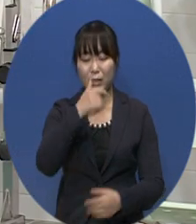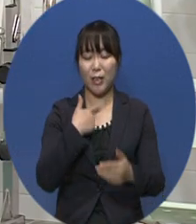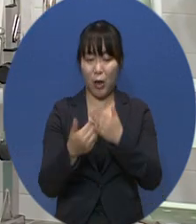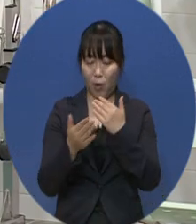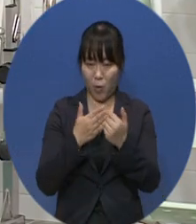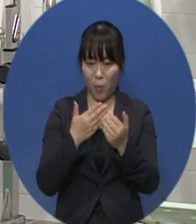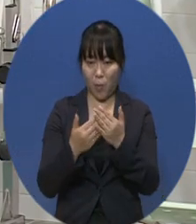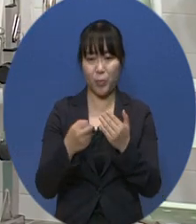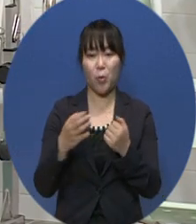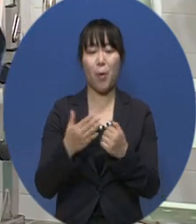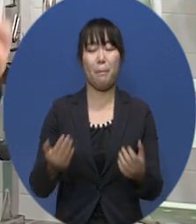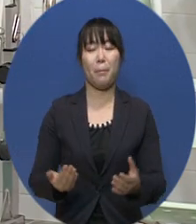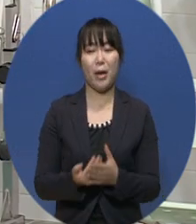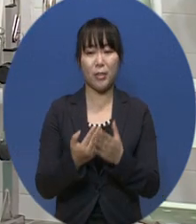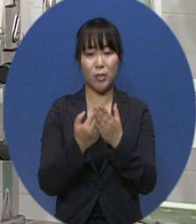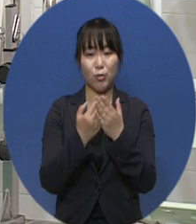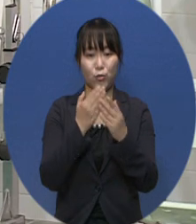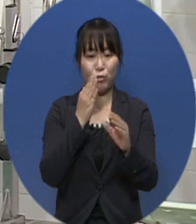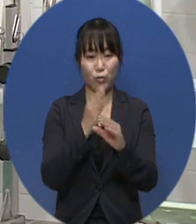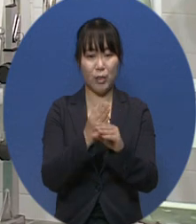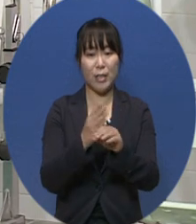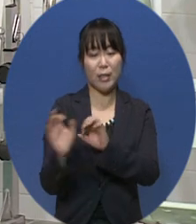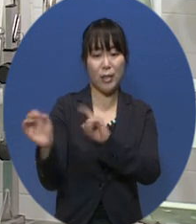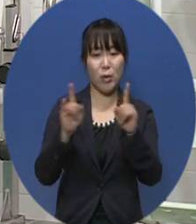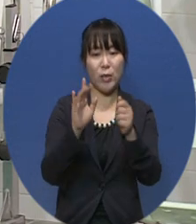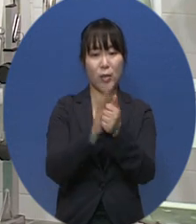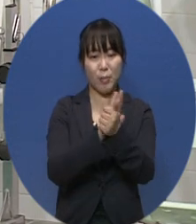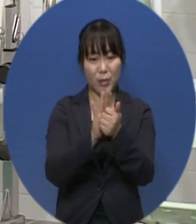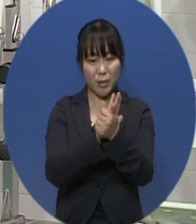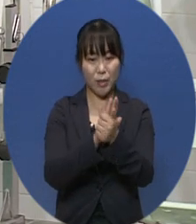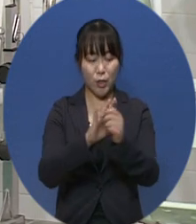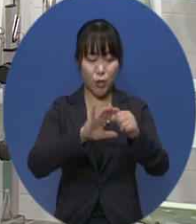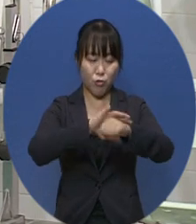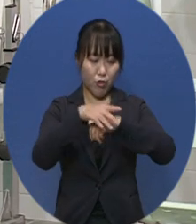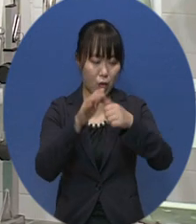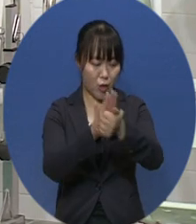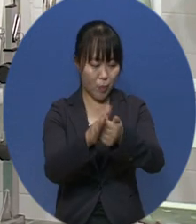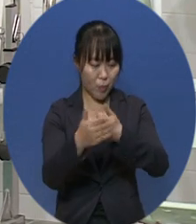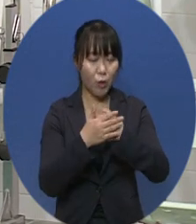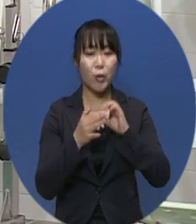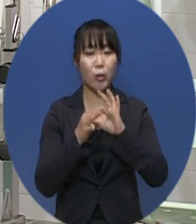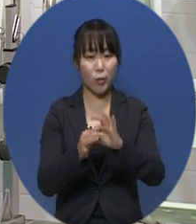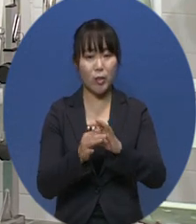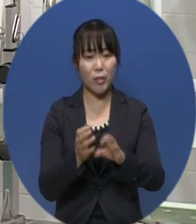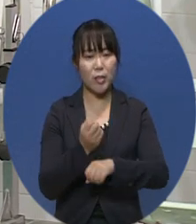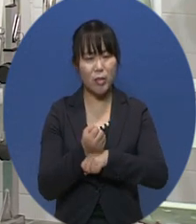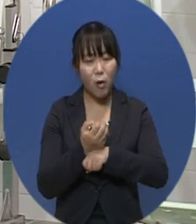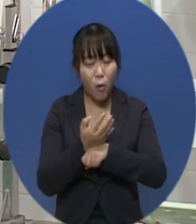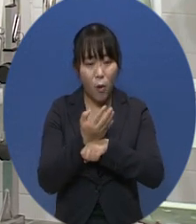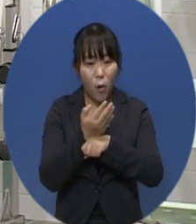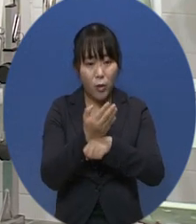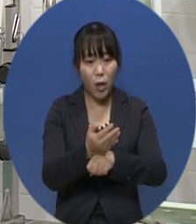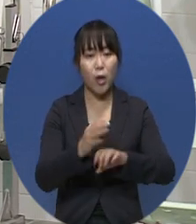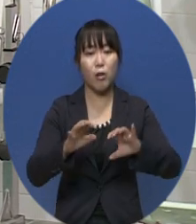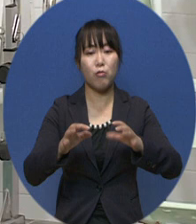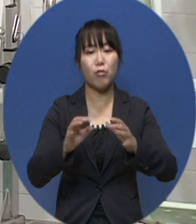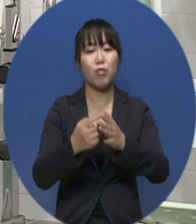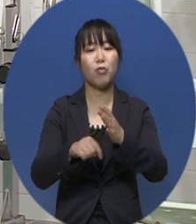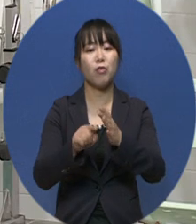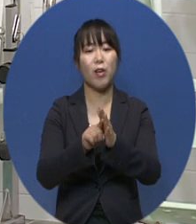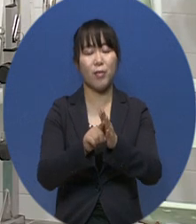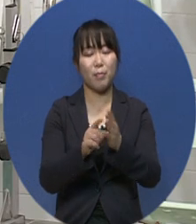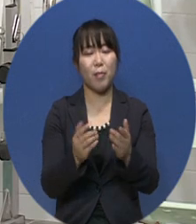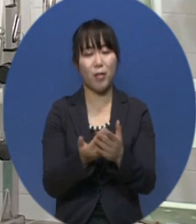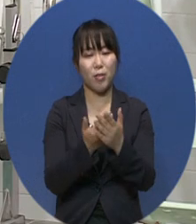경험 또 발전되어 있는 재활에 대한 이런 서비스 이걸 이제 국제협력을 통해 가지고 또 전달하는 것도 국위선양에 큰 역할을